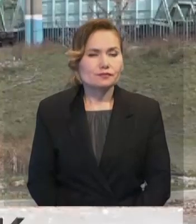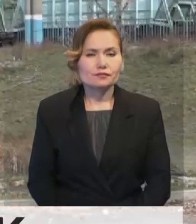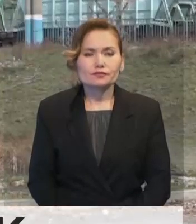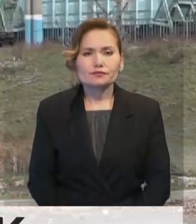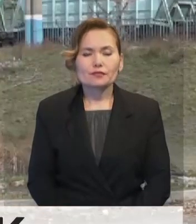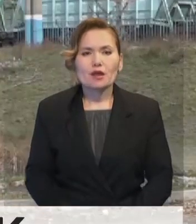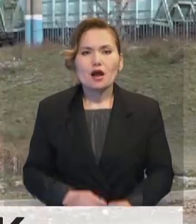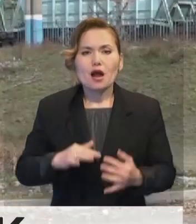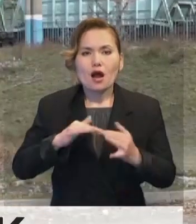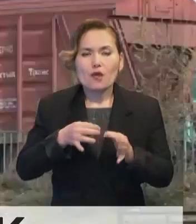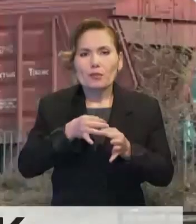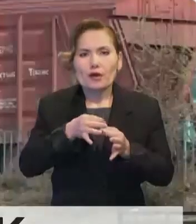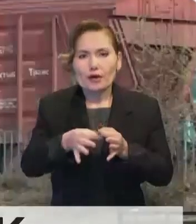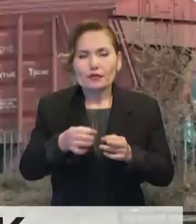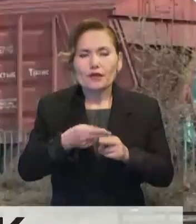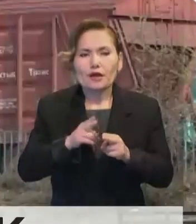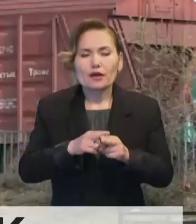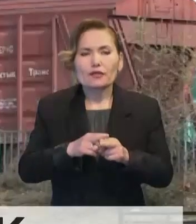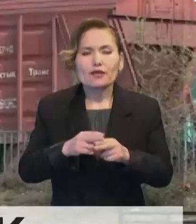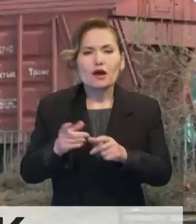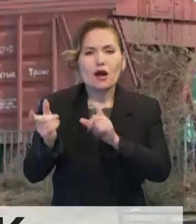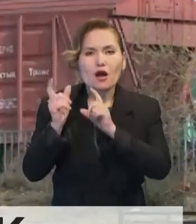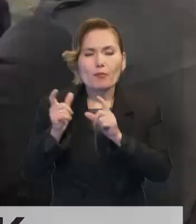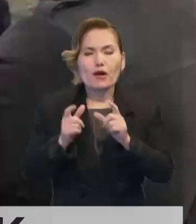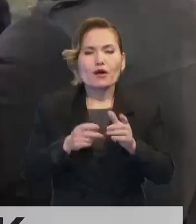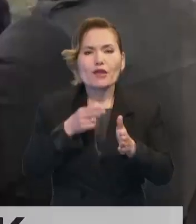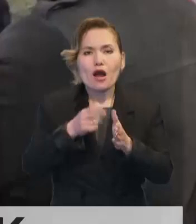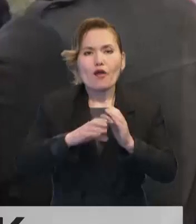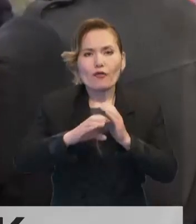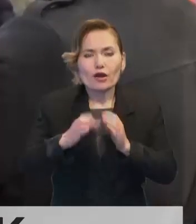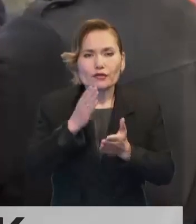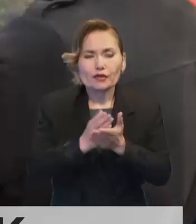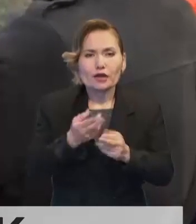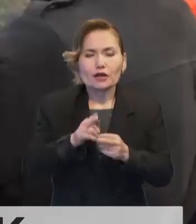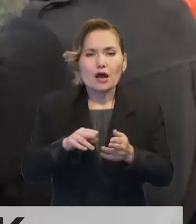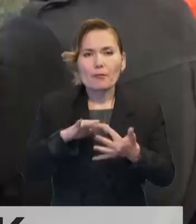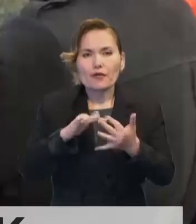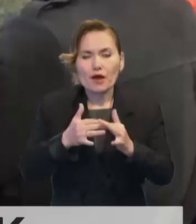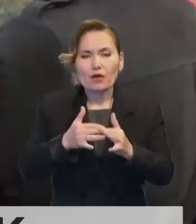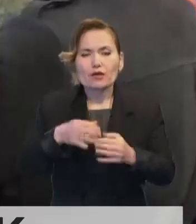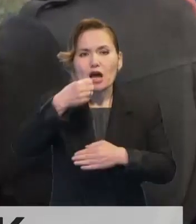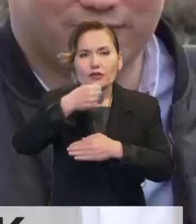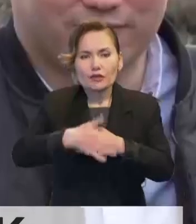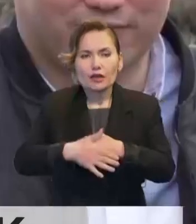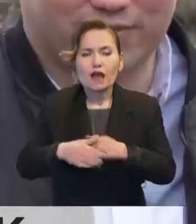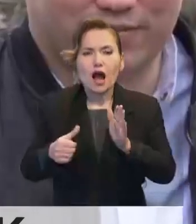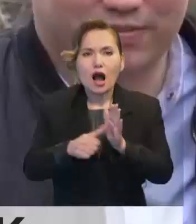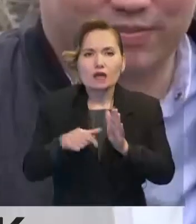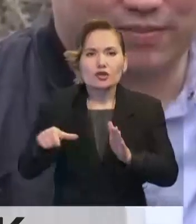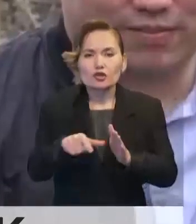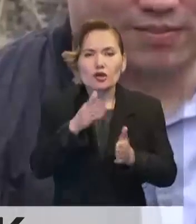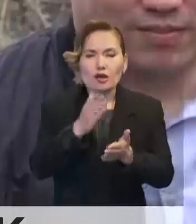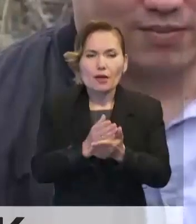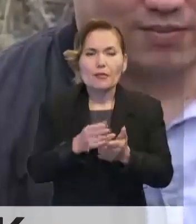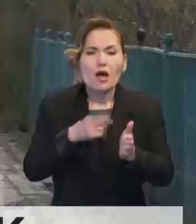Жолқұдық станциясындағы астық вагондары пандемия кезінен тұр. Ауылдың қақ ортасындағы темір жолдың 6 тармағы бар. Кесте бойынша жүретін пойыз